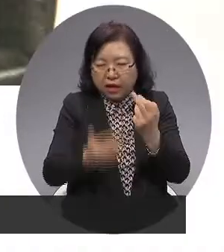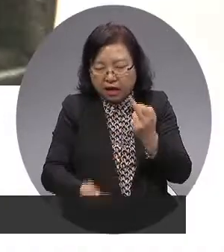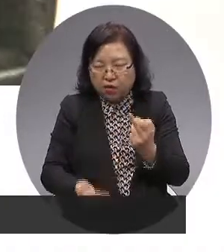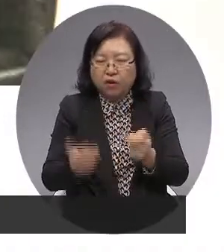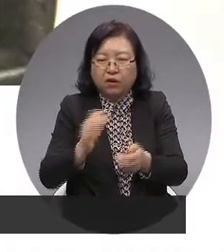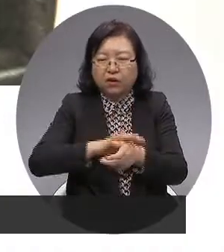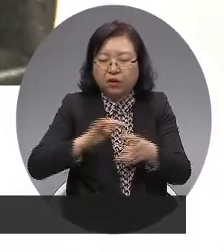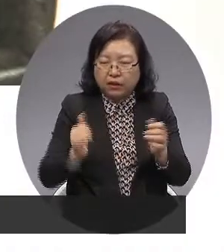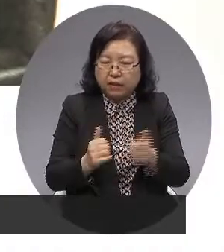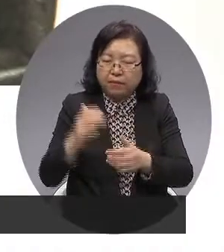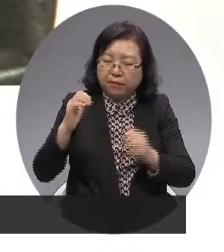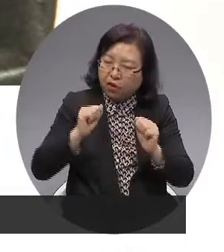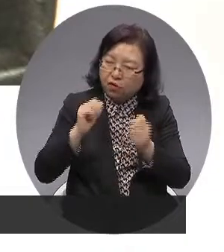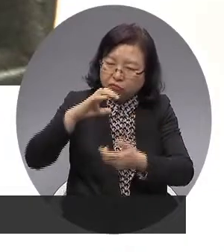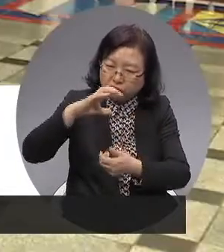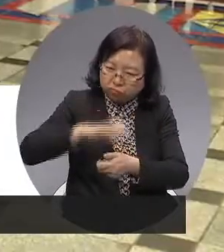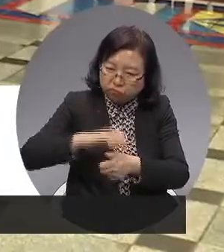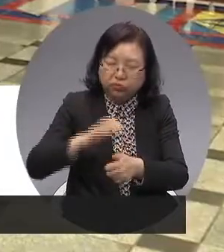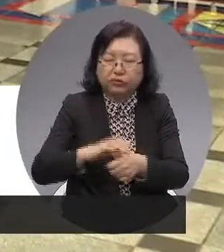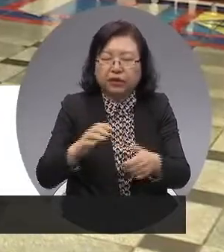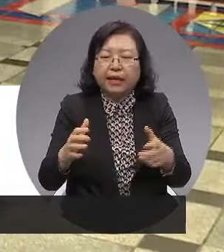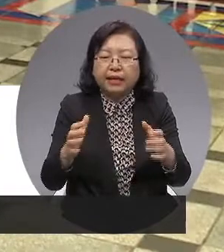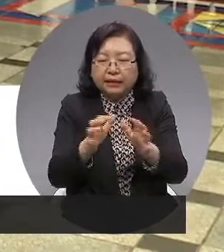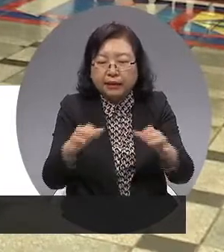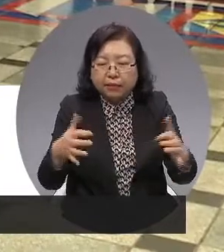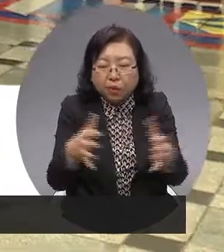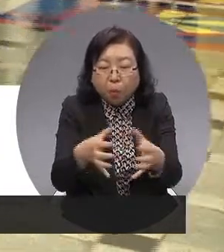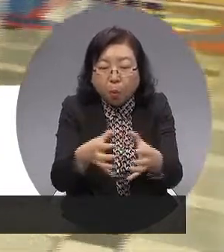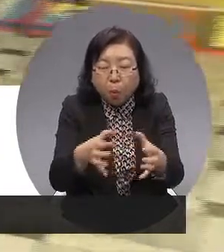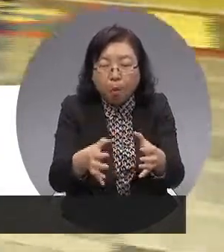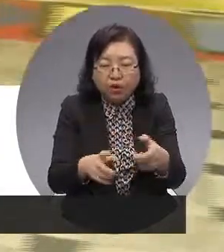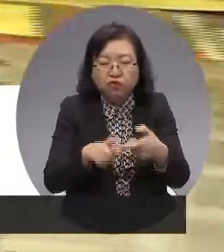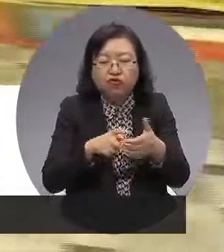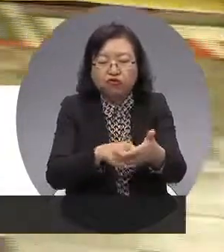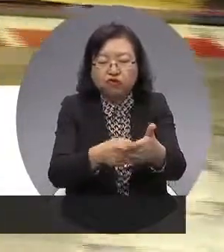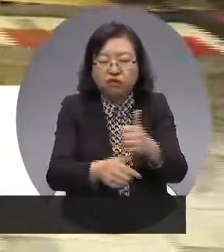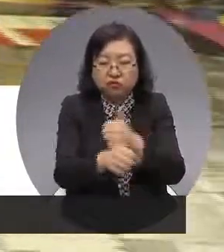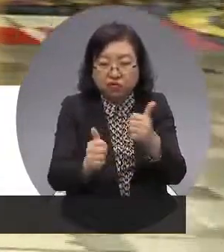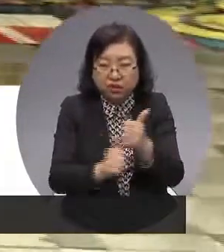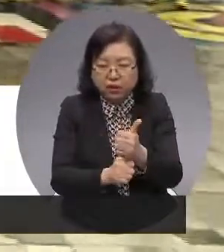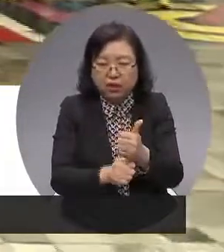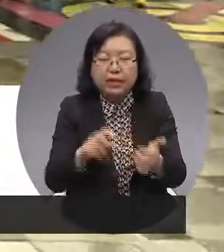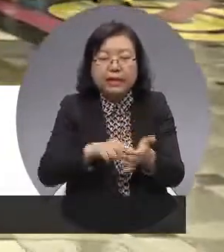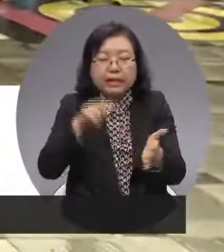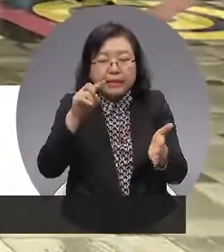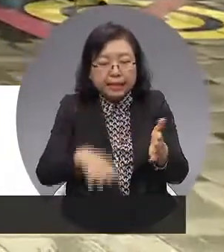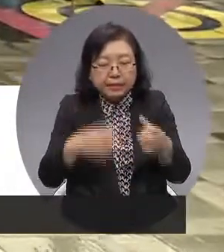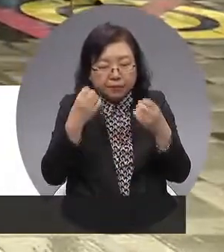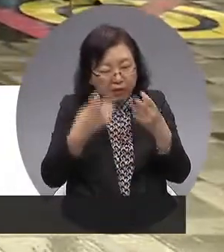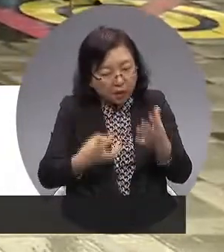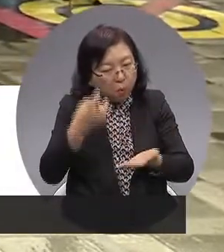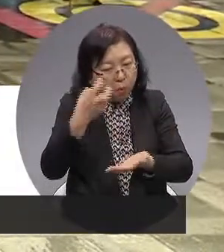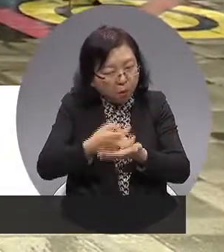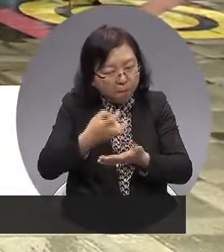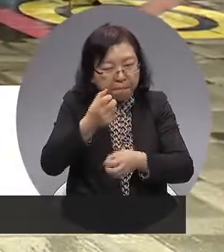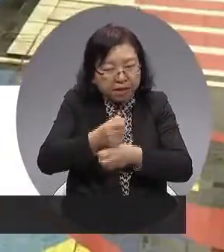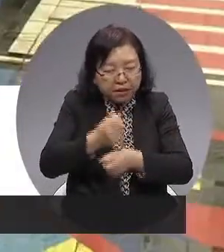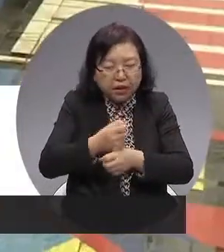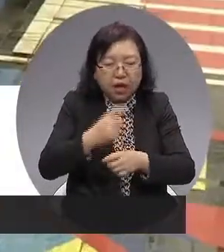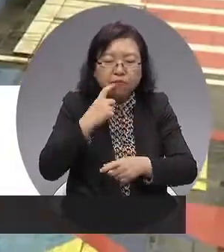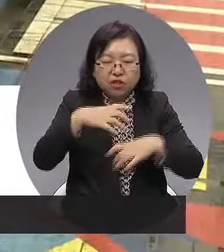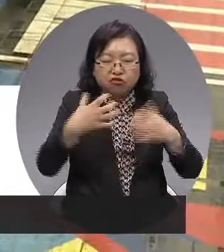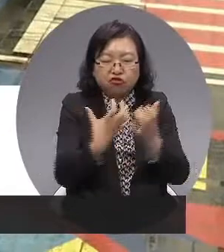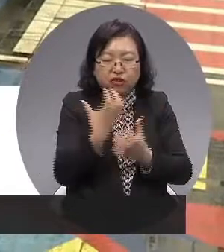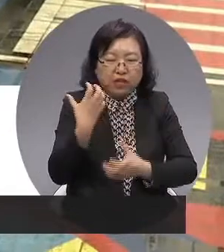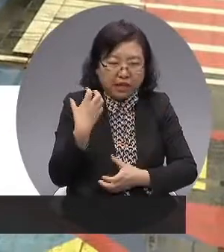지역 지자체와 주민 등으로 구성된 공동추진위는 시멘트세 신설 법안은 민주당 주도로